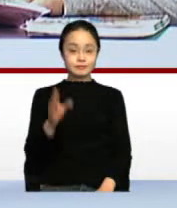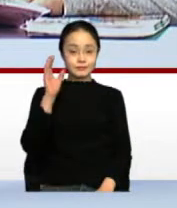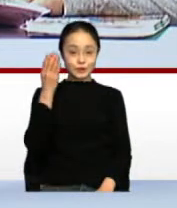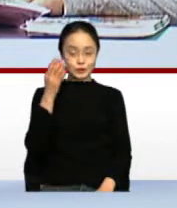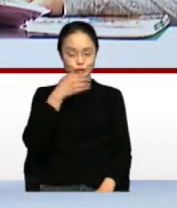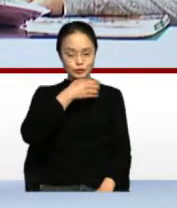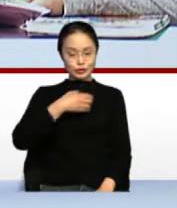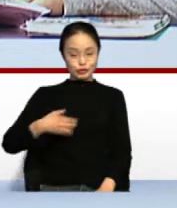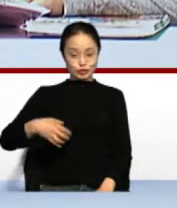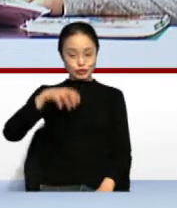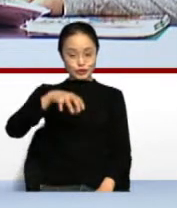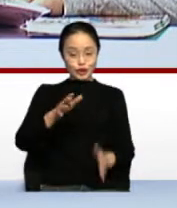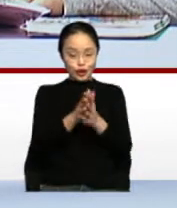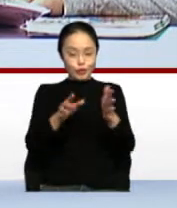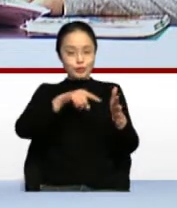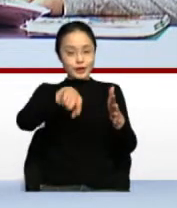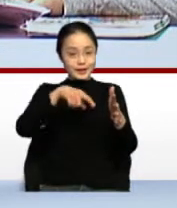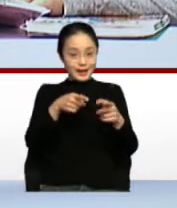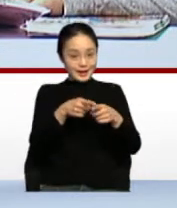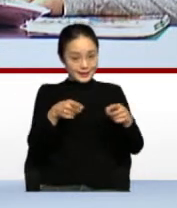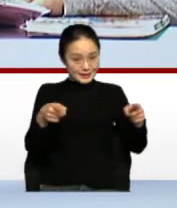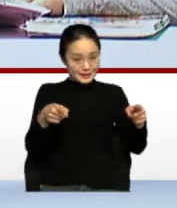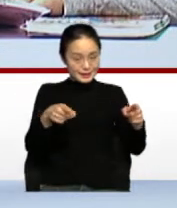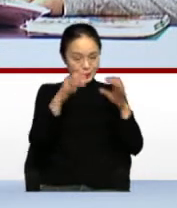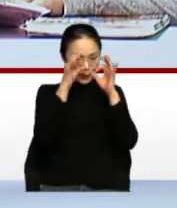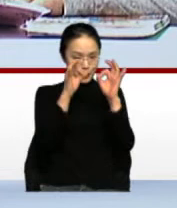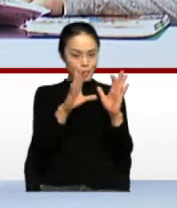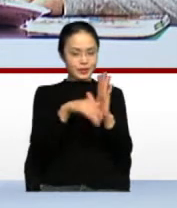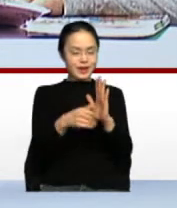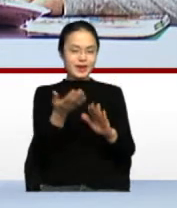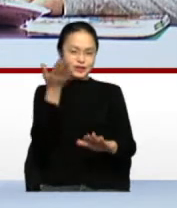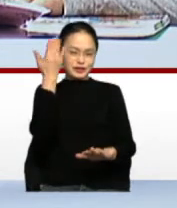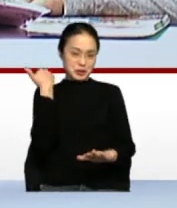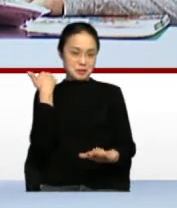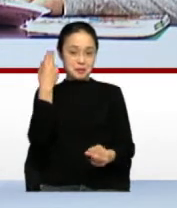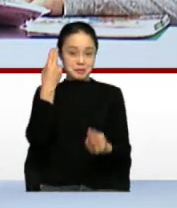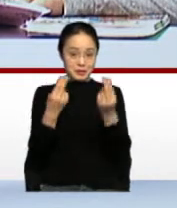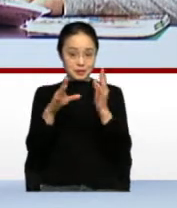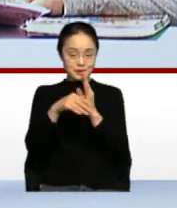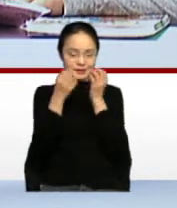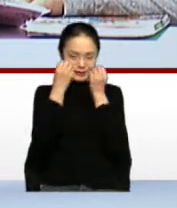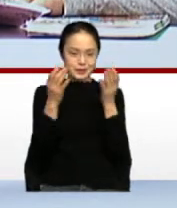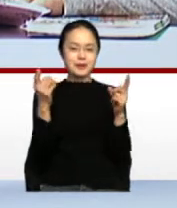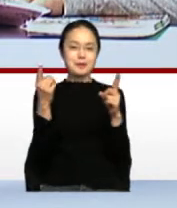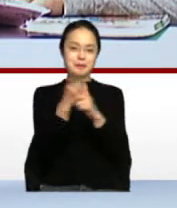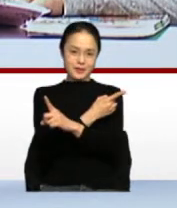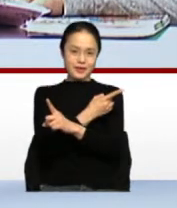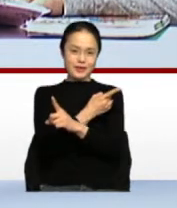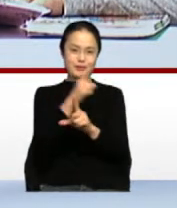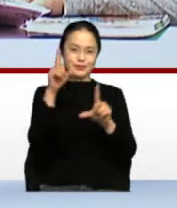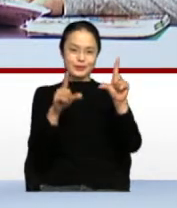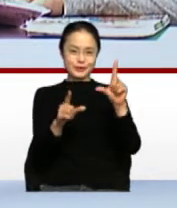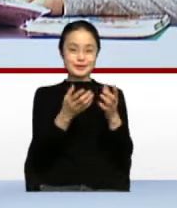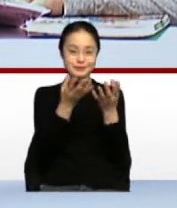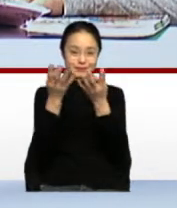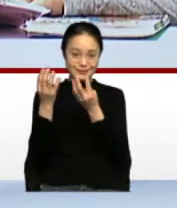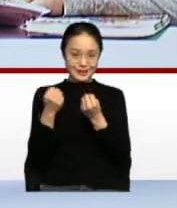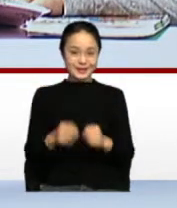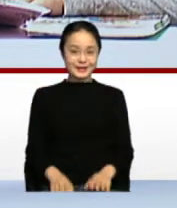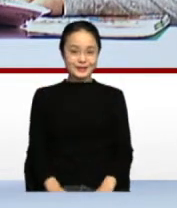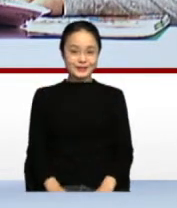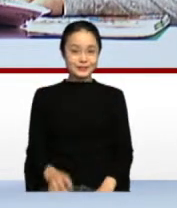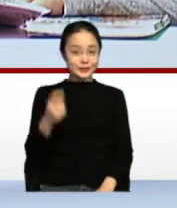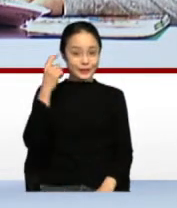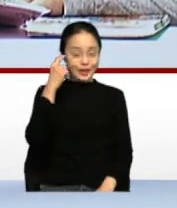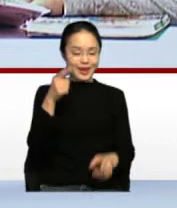요즘 구청 1층 로비가 달라지고 있습니다. 과거 사무적이고 딱딱한 민원 공간이었다면 이제는 카페나 도서관